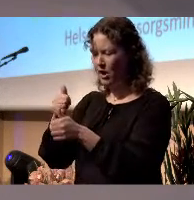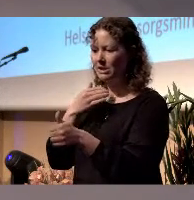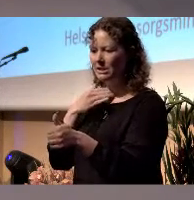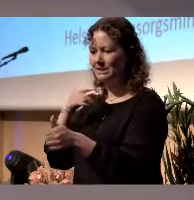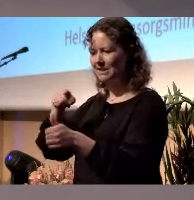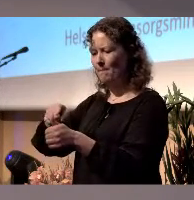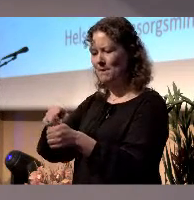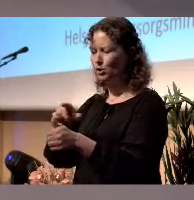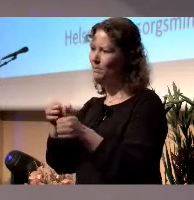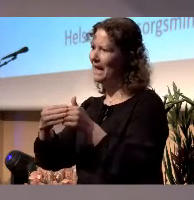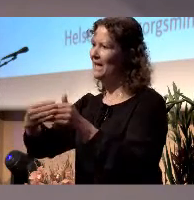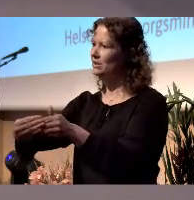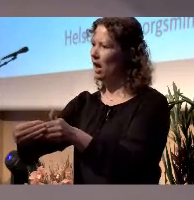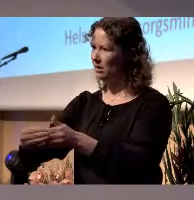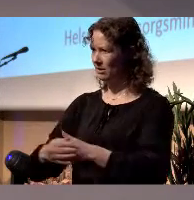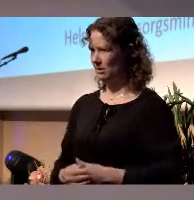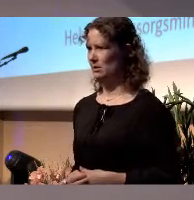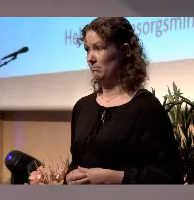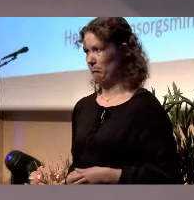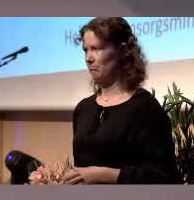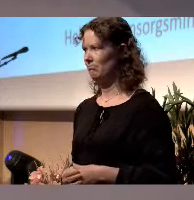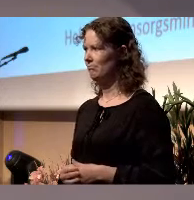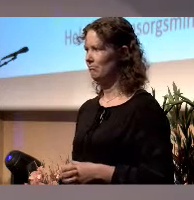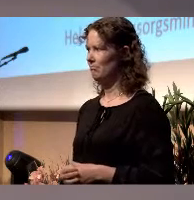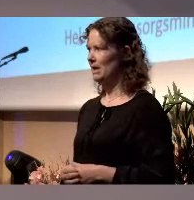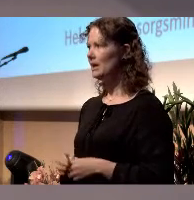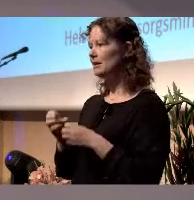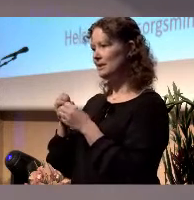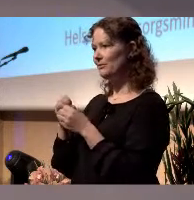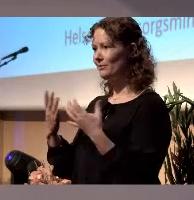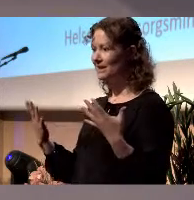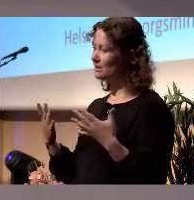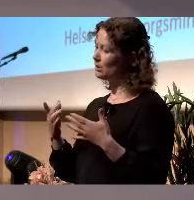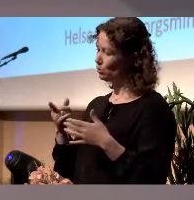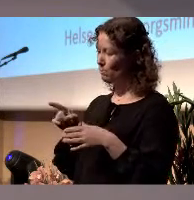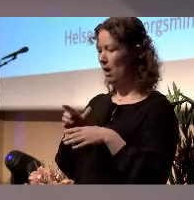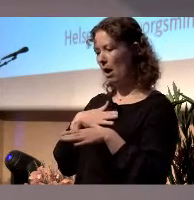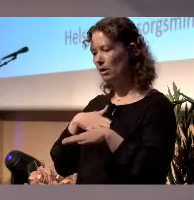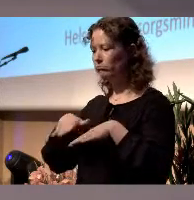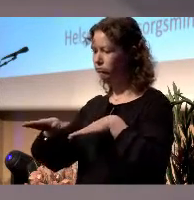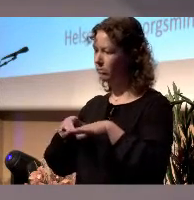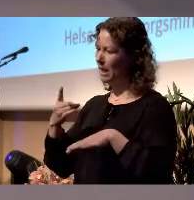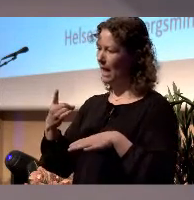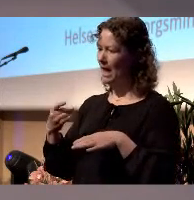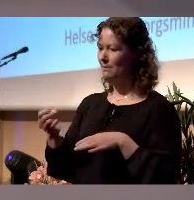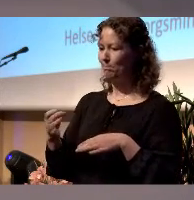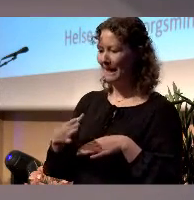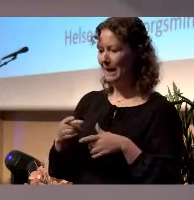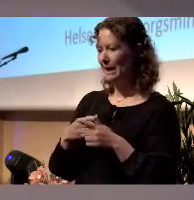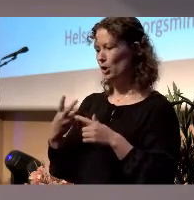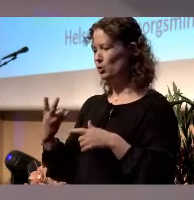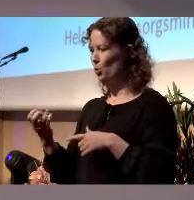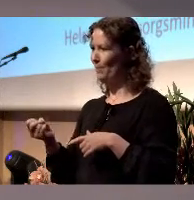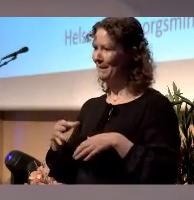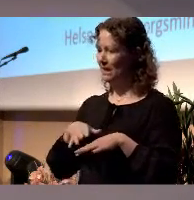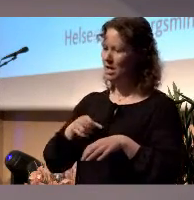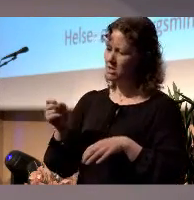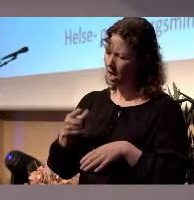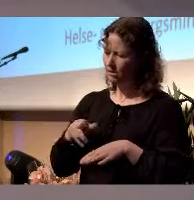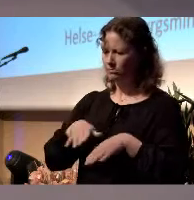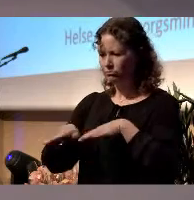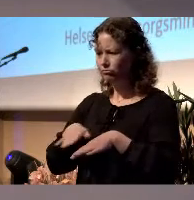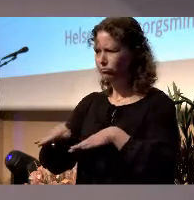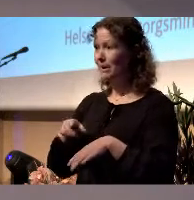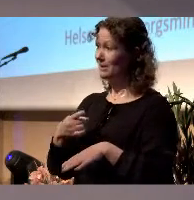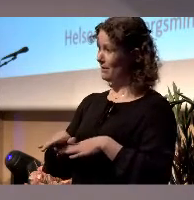på stemmen til ledsageren din. De fleste som har gått en mil eller to i rask tempo,